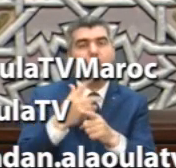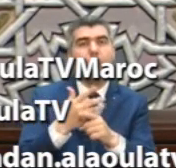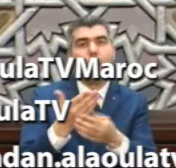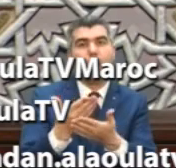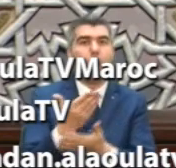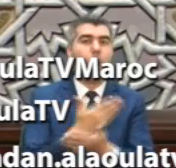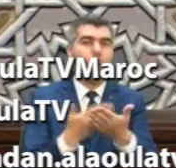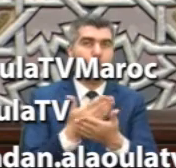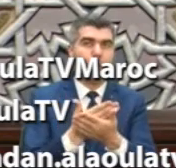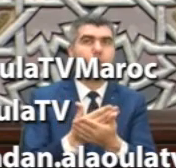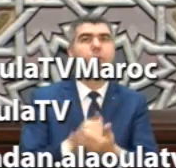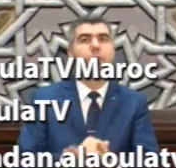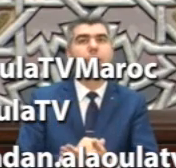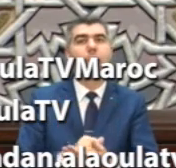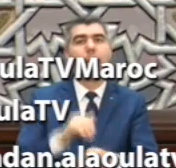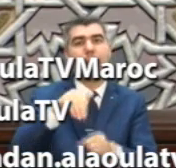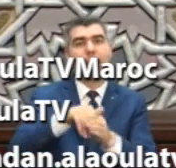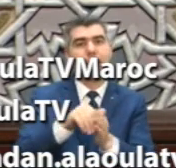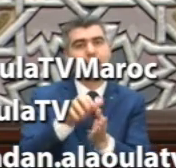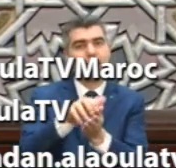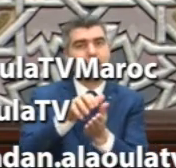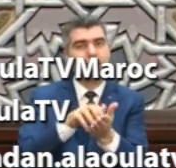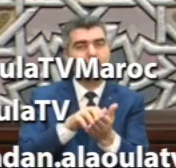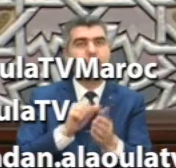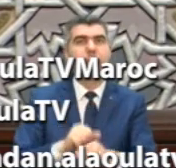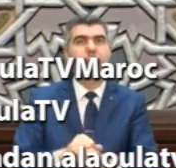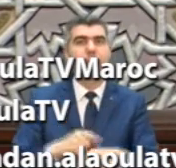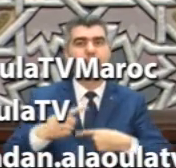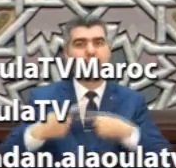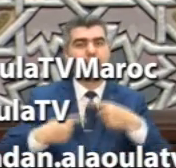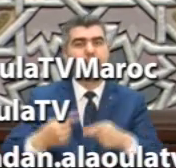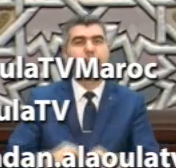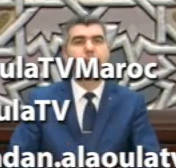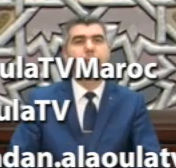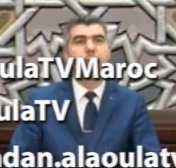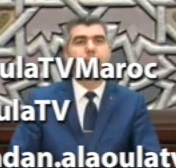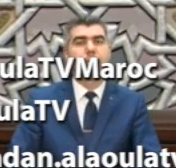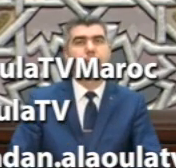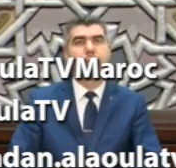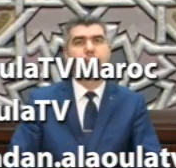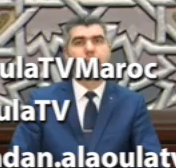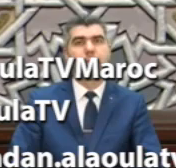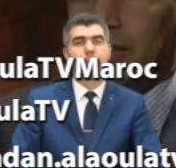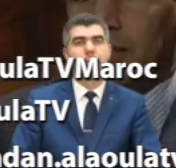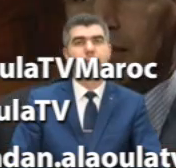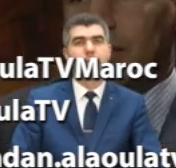النواب المحترمين عن فريق الأصالة والمعاصرة. تفضلي السيدة النائبة.